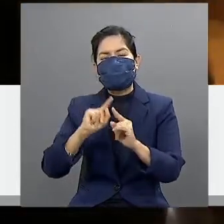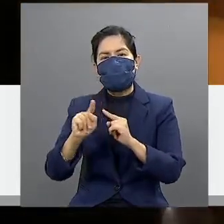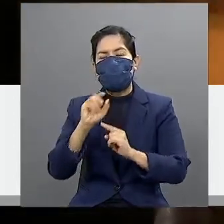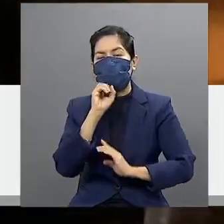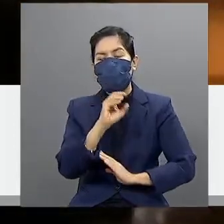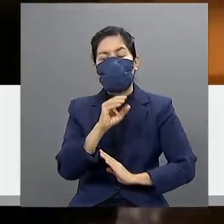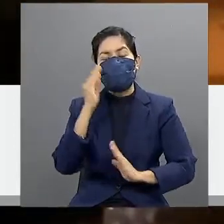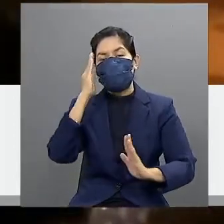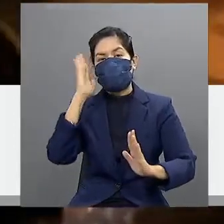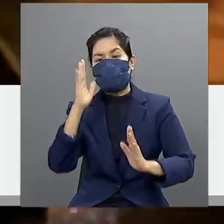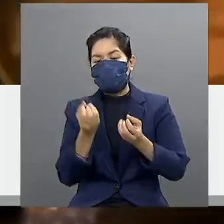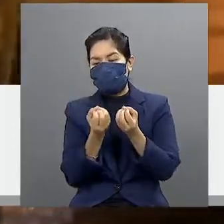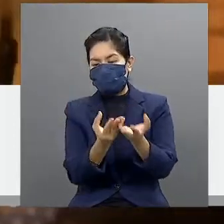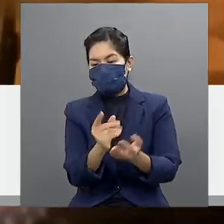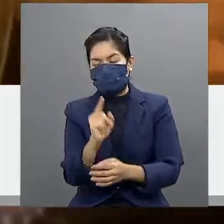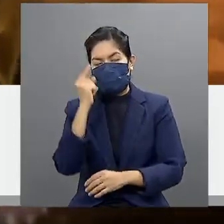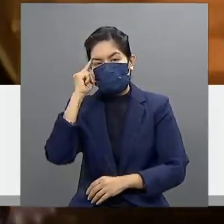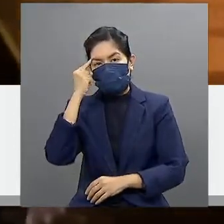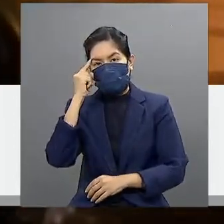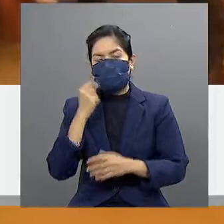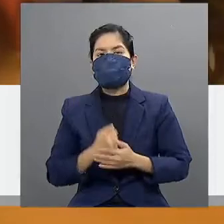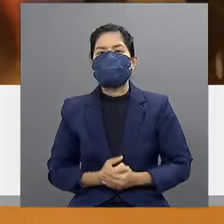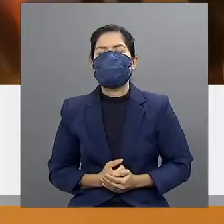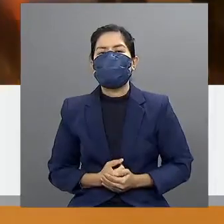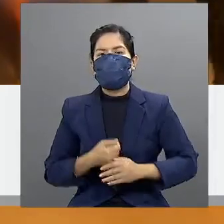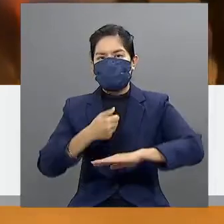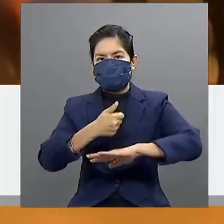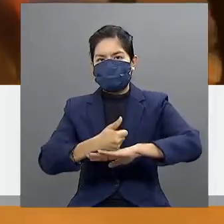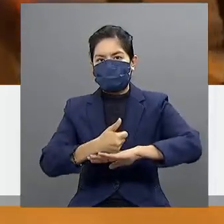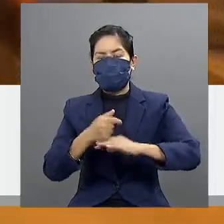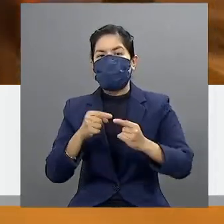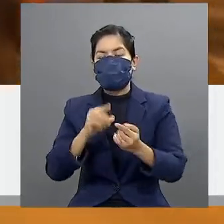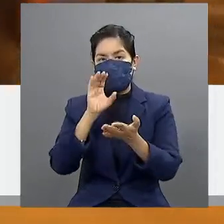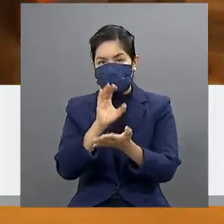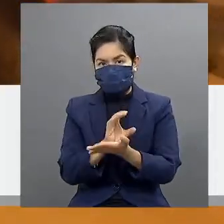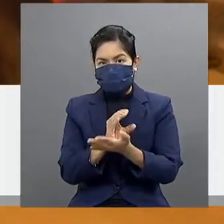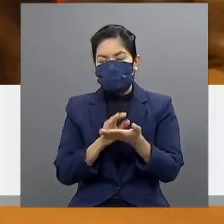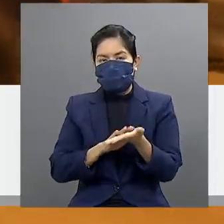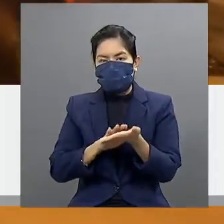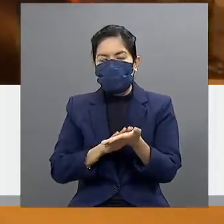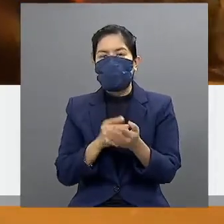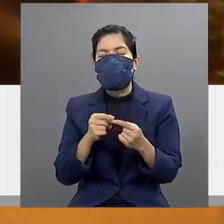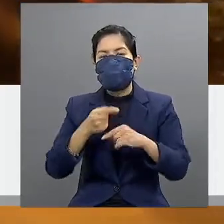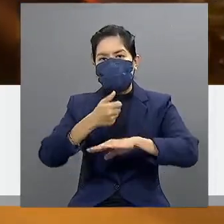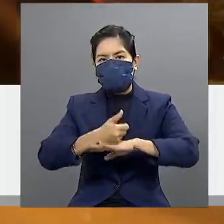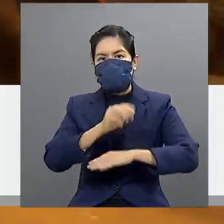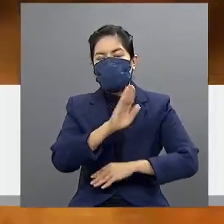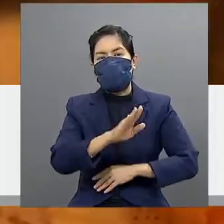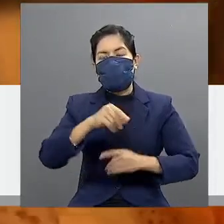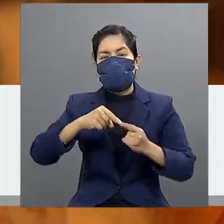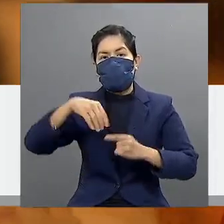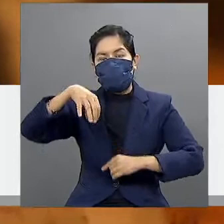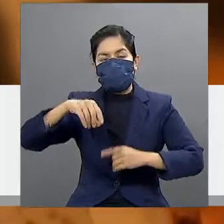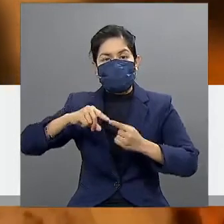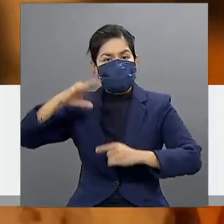พันเอกณรงค์ชัยเจริญชัยผู้บังคับหน่วยเฉพาะกิจกรมทหารราบที่14อำเภอแม่สอดบอกว่าผู้ก่อเหตุมีการกระทำที่อุกอา